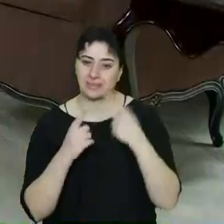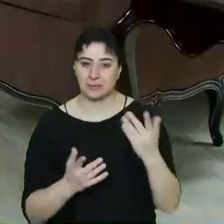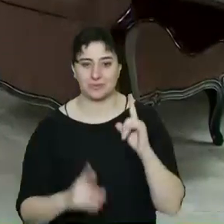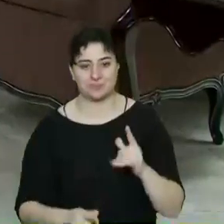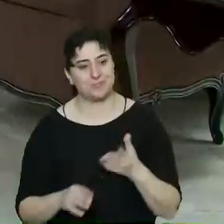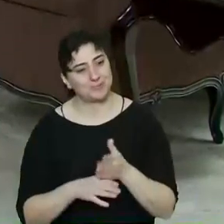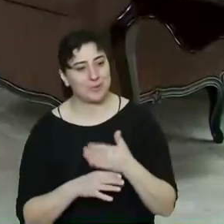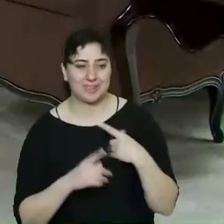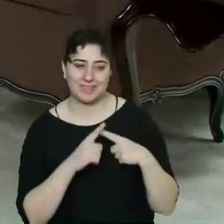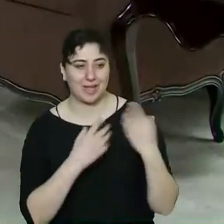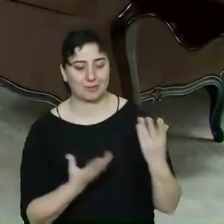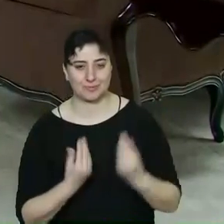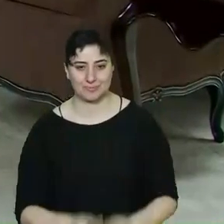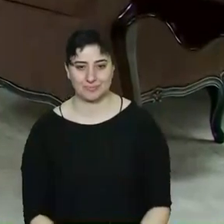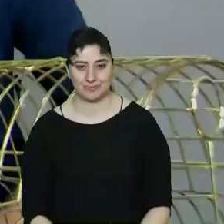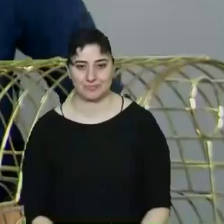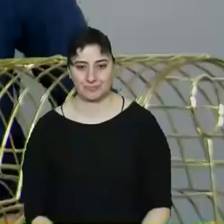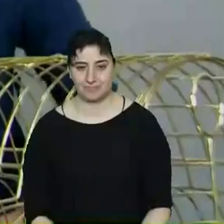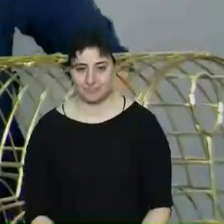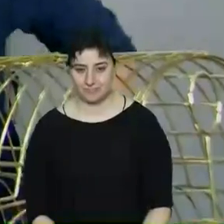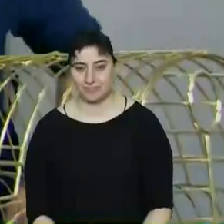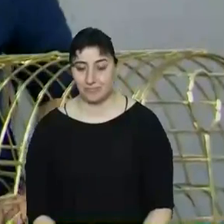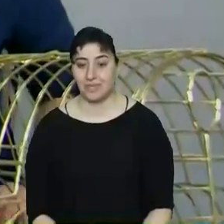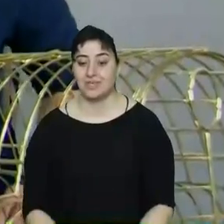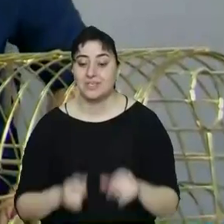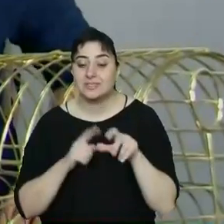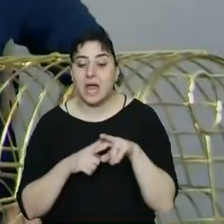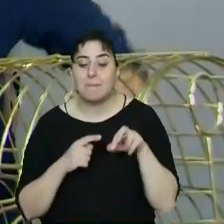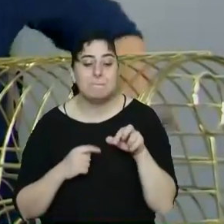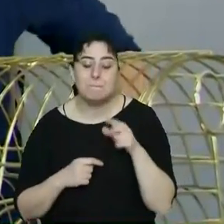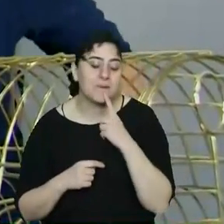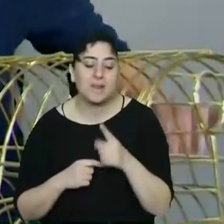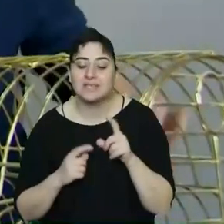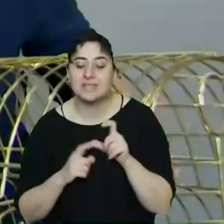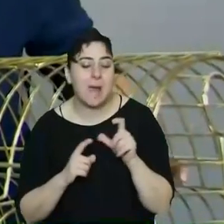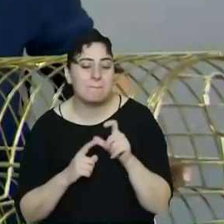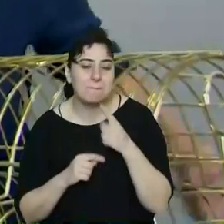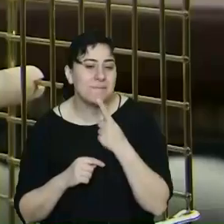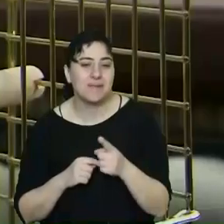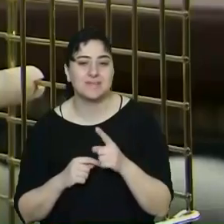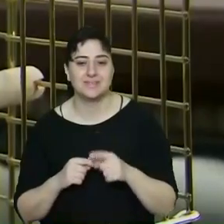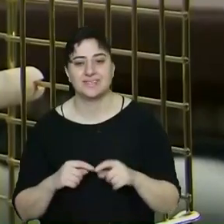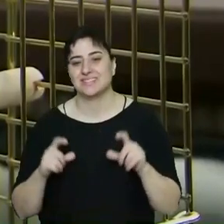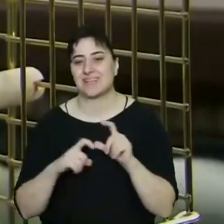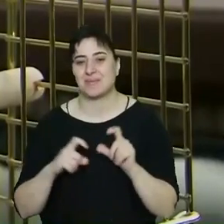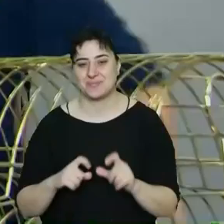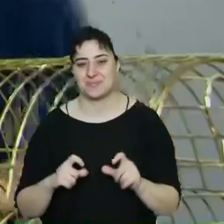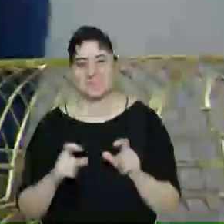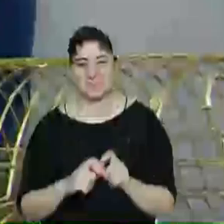adama. Doğru diyorsun. Şimdi hadi bakalım sarpişko diyorsun şimdi. Sarpişko!